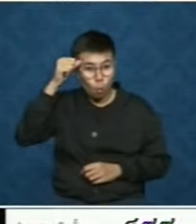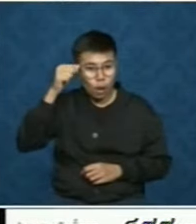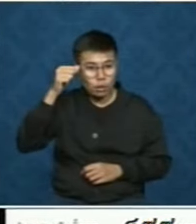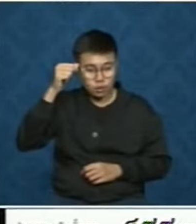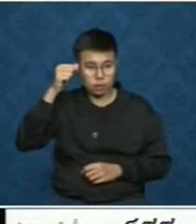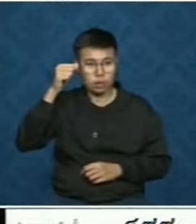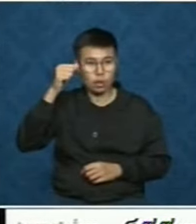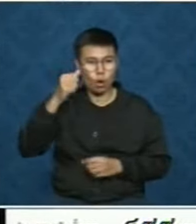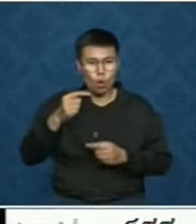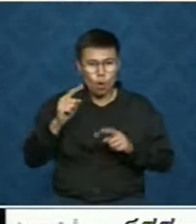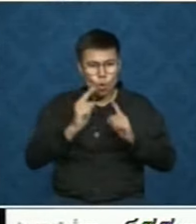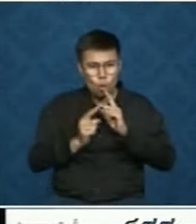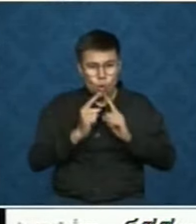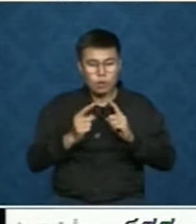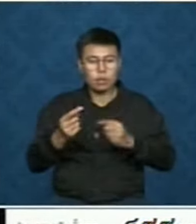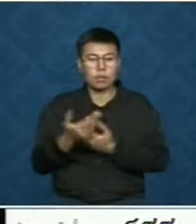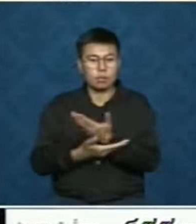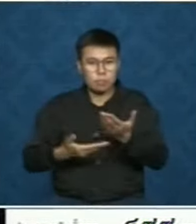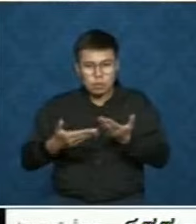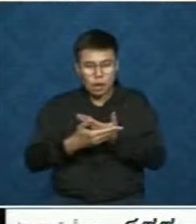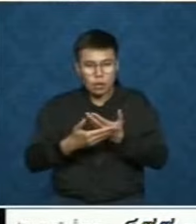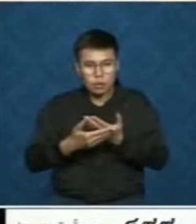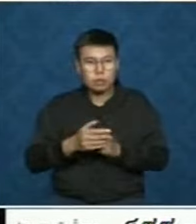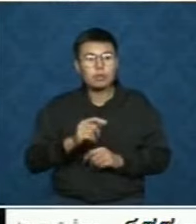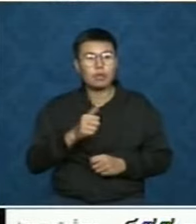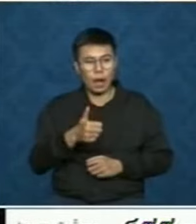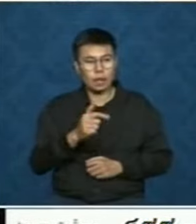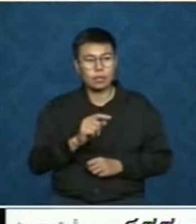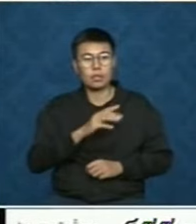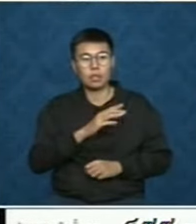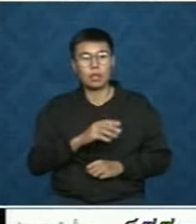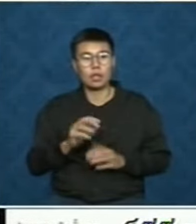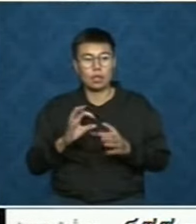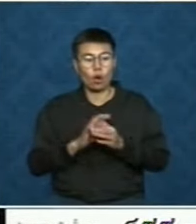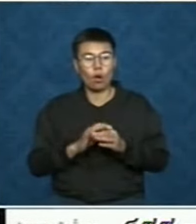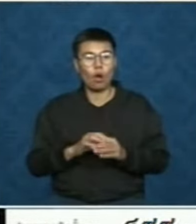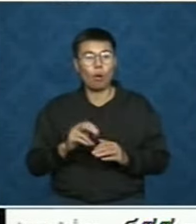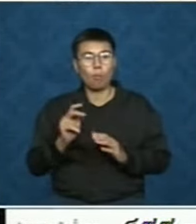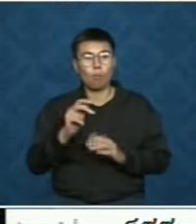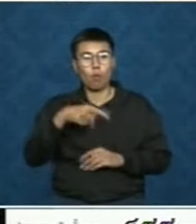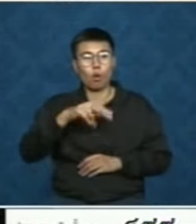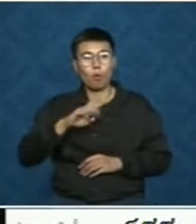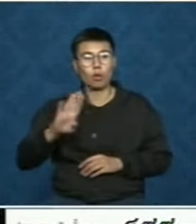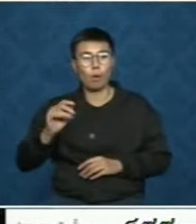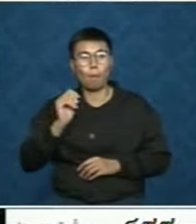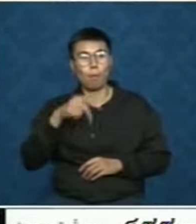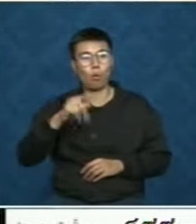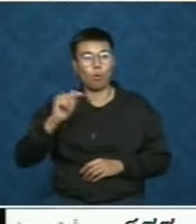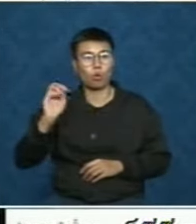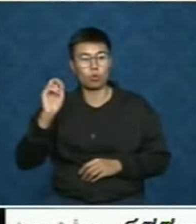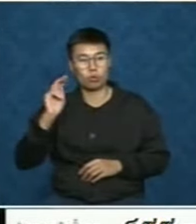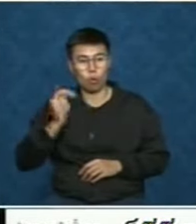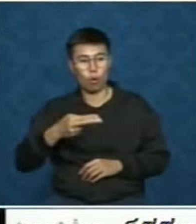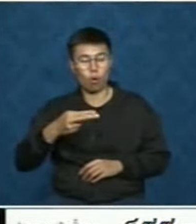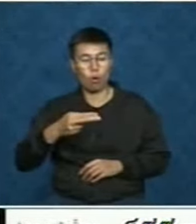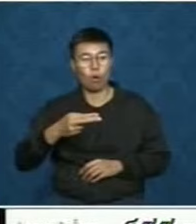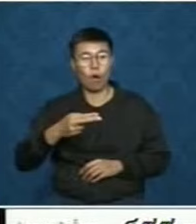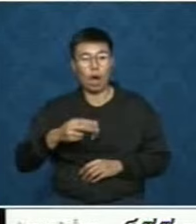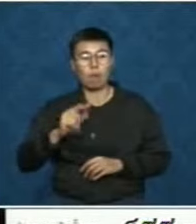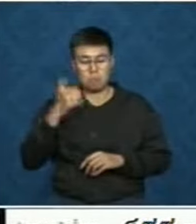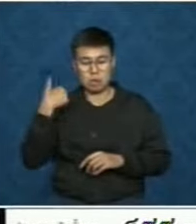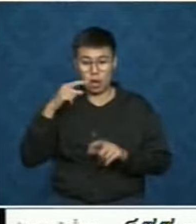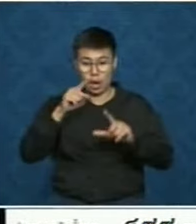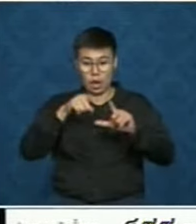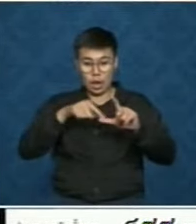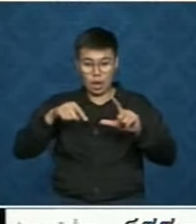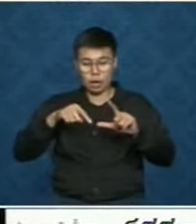หารือกันได้มีการประสานกันได้นะครับผมยกตัวอย่างตอนพรบที่เกี่ยวกับปปทเนี่ยท่านประธานก็ยังกรุณาให้ให้ร่างของพรรคก้าไกล